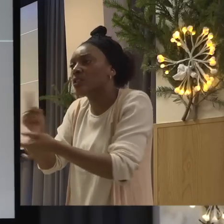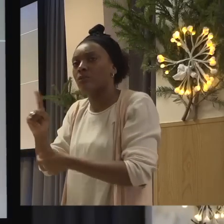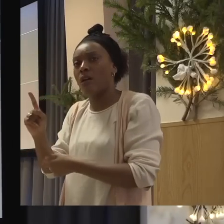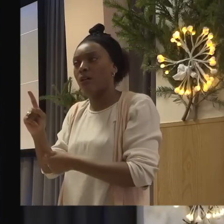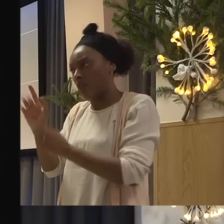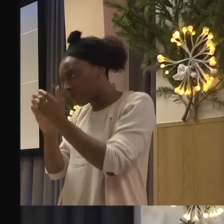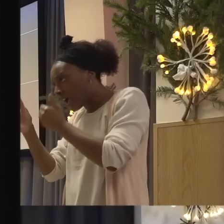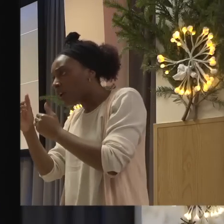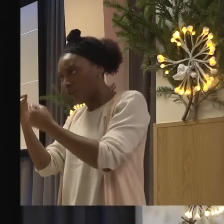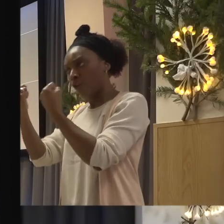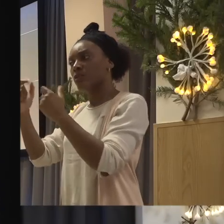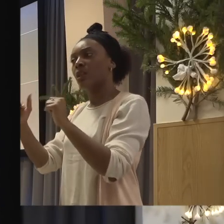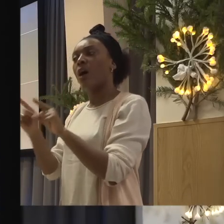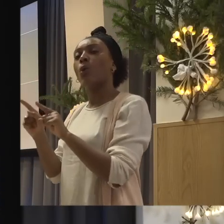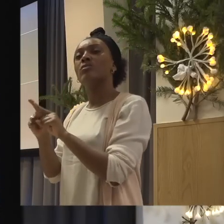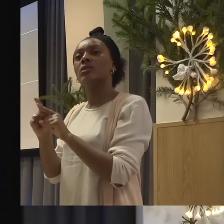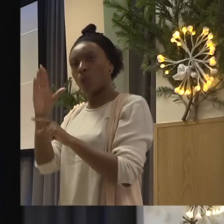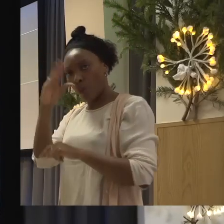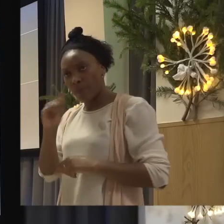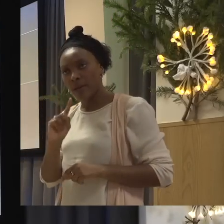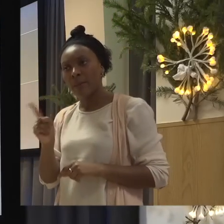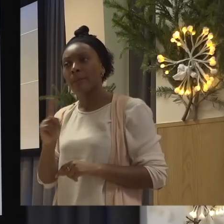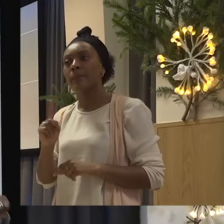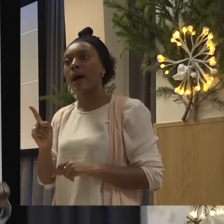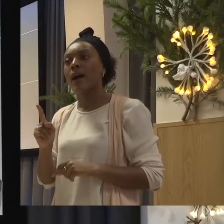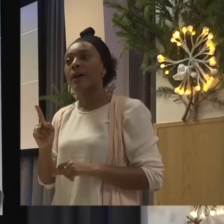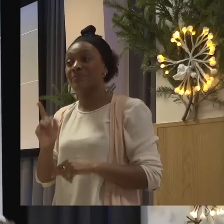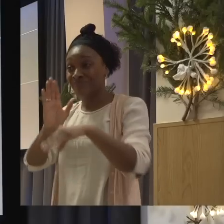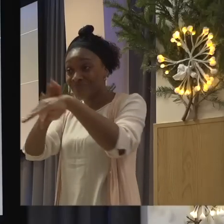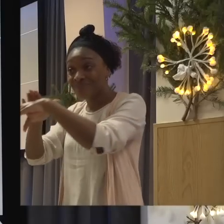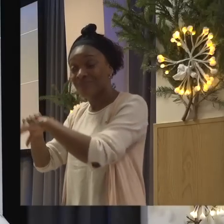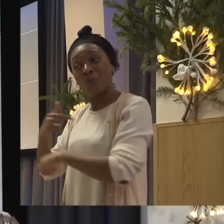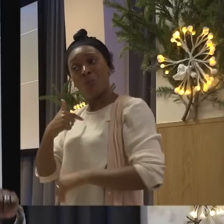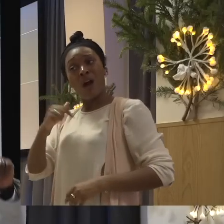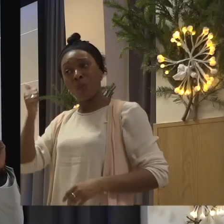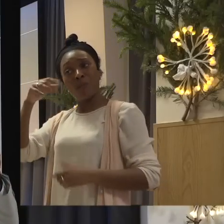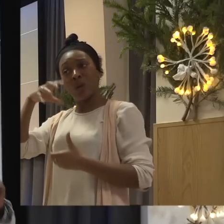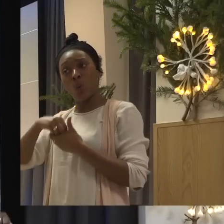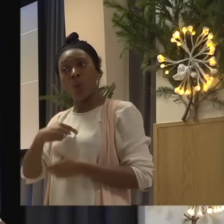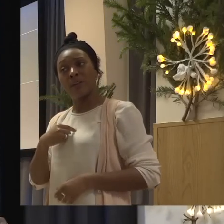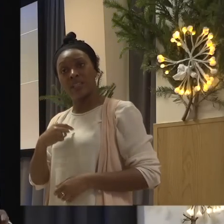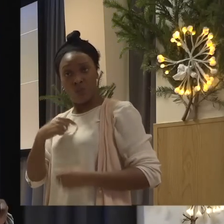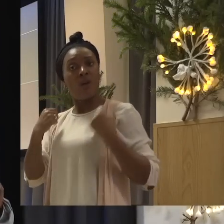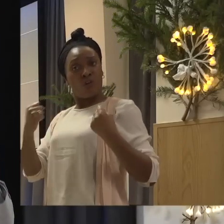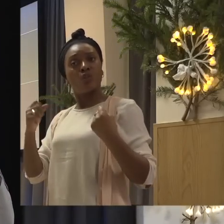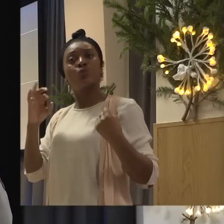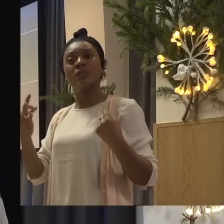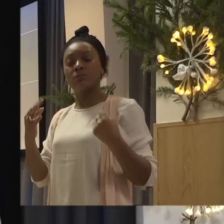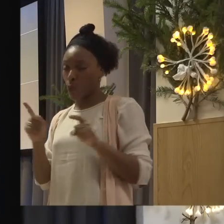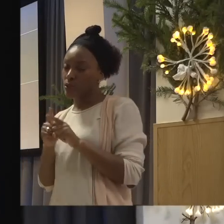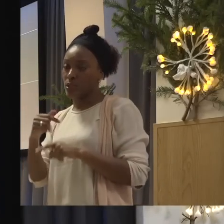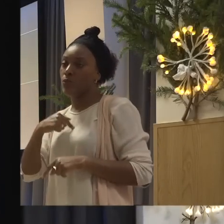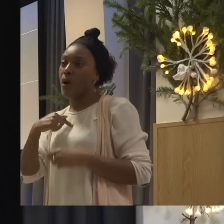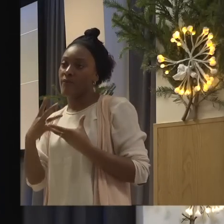Frères et sœurs, je suis en train de dire que tout celui qui est dans cette salle, moi le premier, Nous avons nos forces, mais nous avons aussi